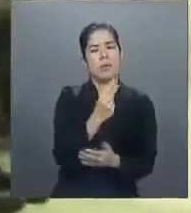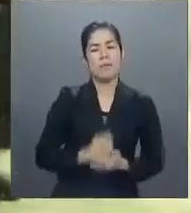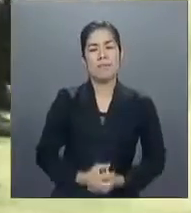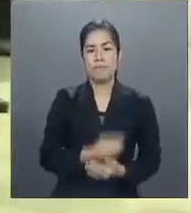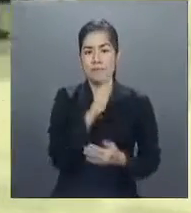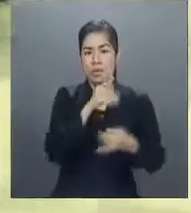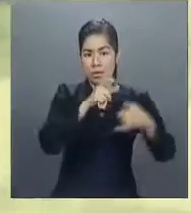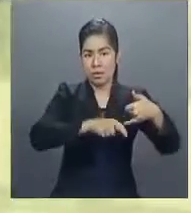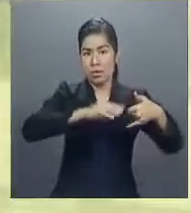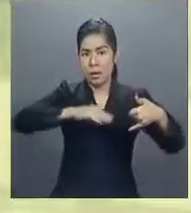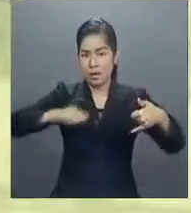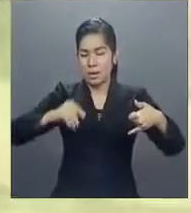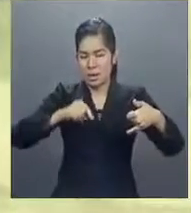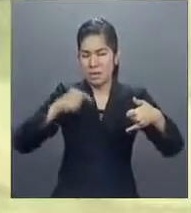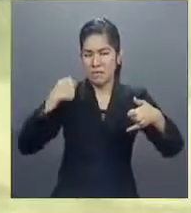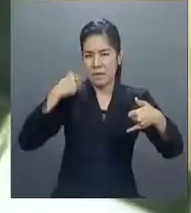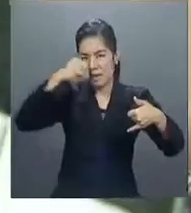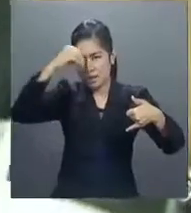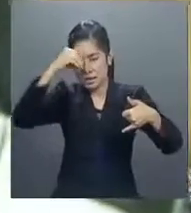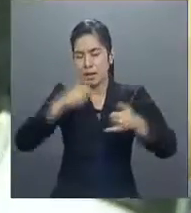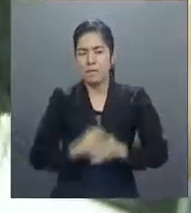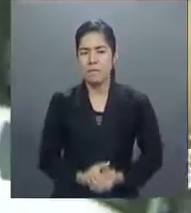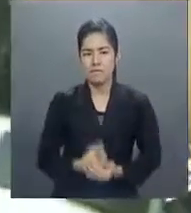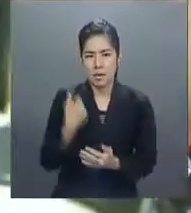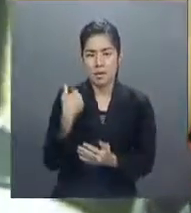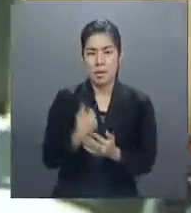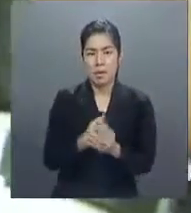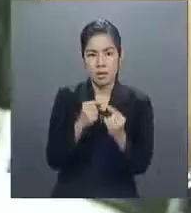ที่เตรียมก่อเหตุเจ้าหน้าที่นั้นสามารถกักตัวได้ไม่เกิน6ชั่วโม